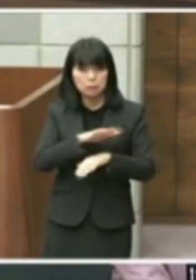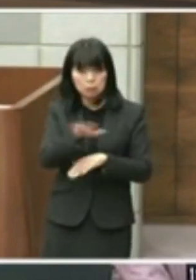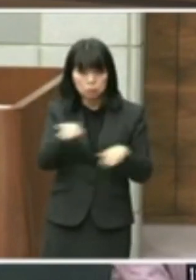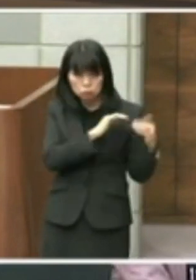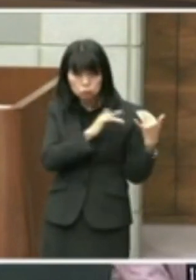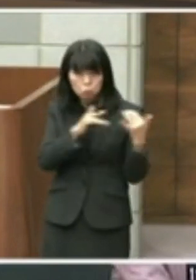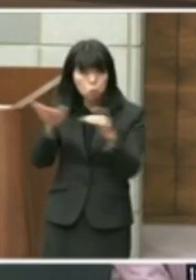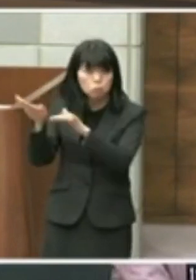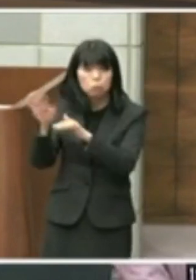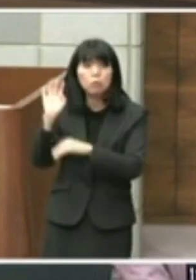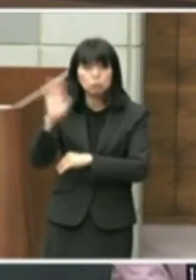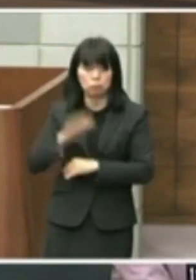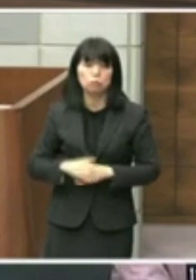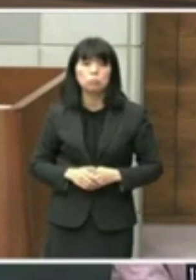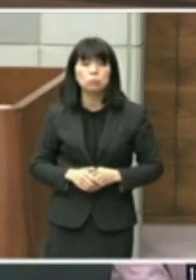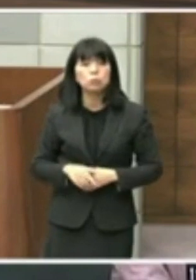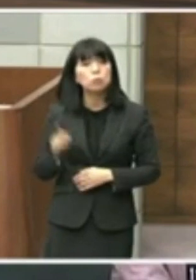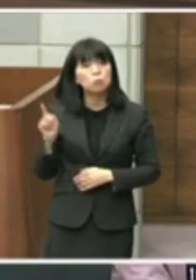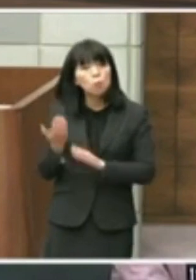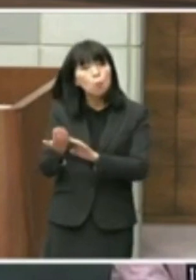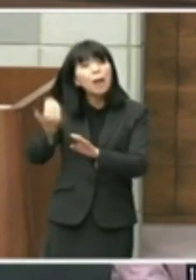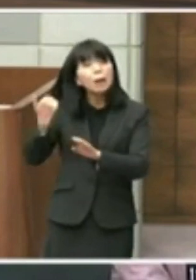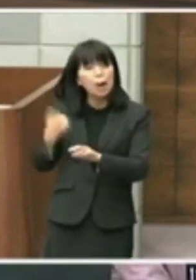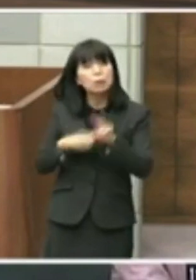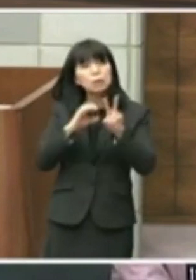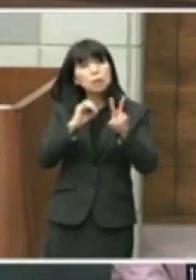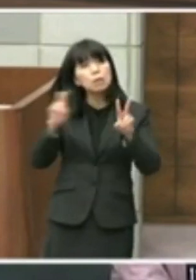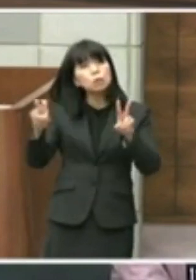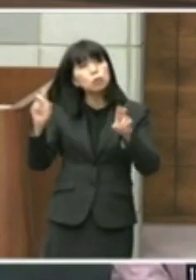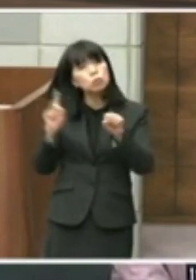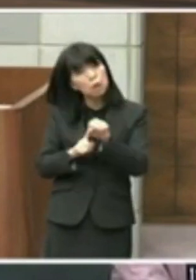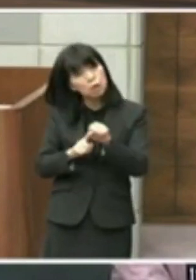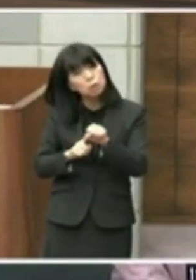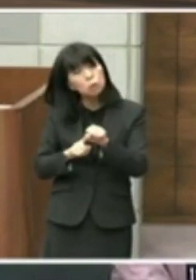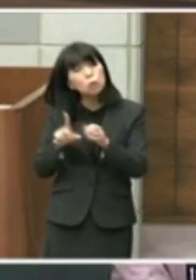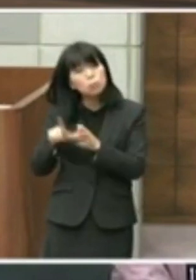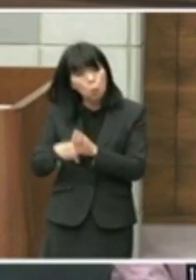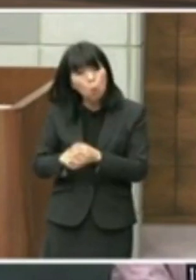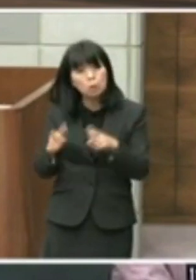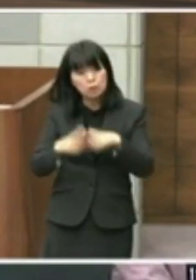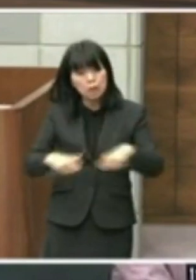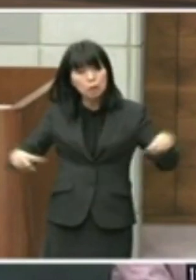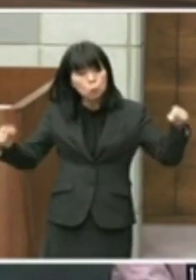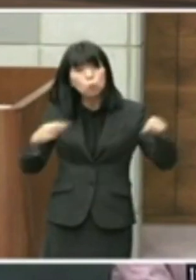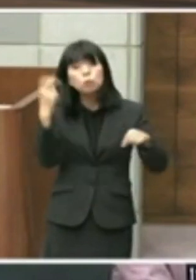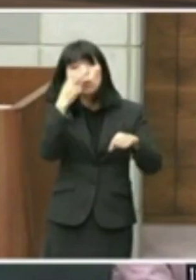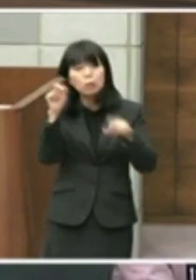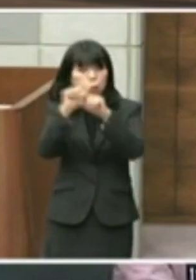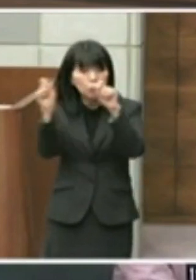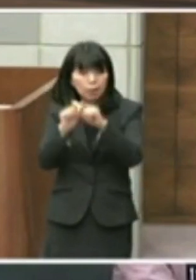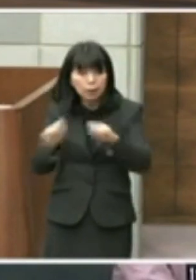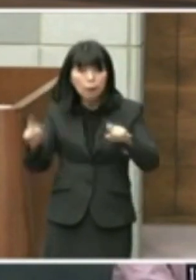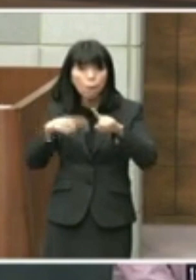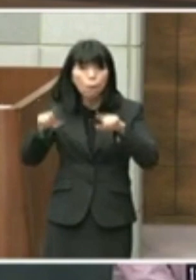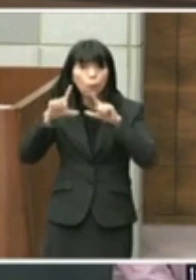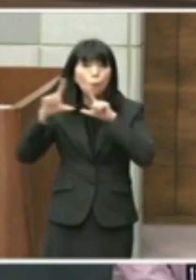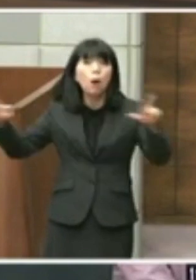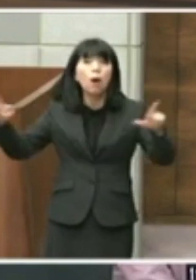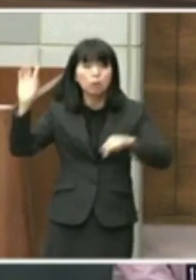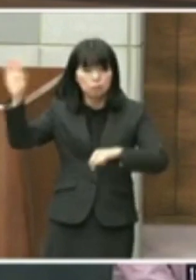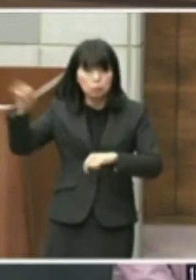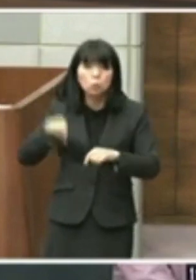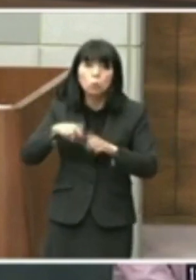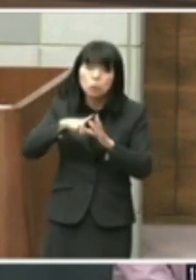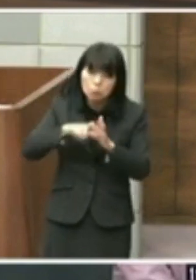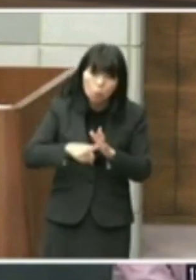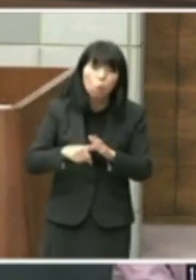ているというところでありますが、それ以前から2020年にも全国の調査結果が公表されて、で当時